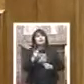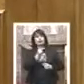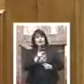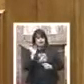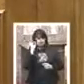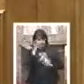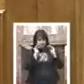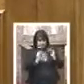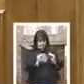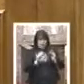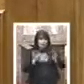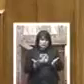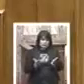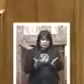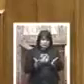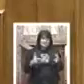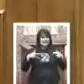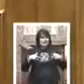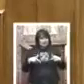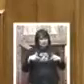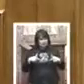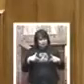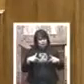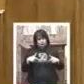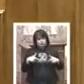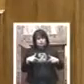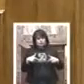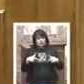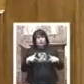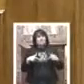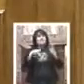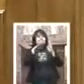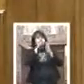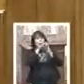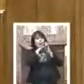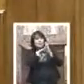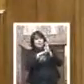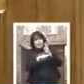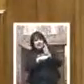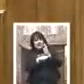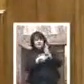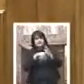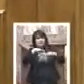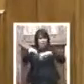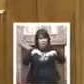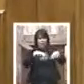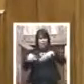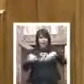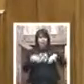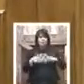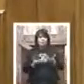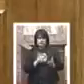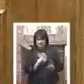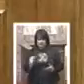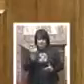σκοπό όταν διαμορφώνεται από το κράτος προϋποθέσεις για τεράστιους διαχωρισμούς? Πώς μπορούμε